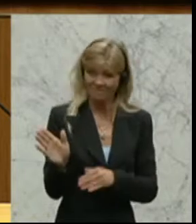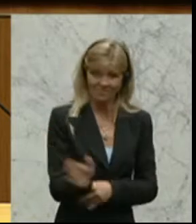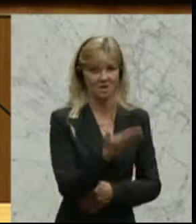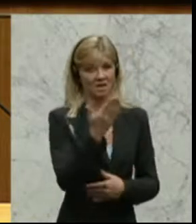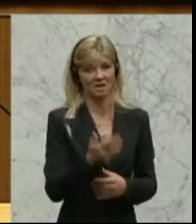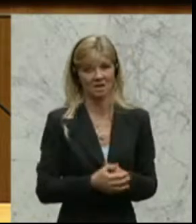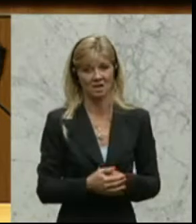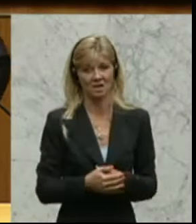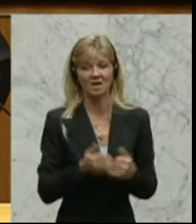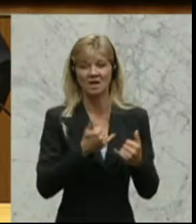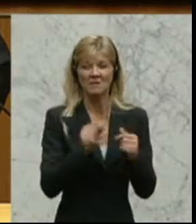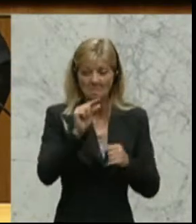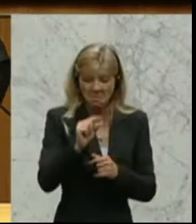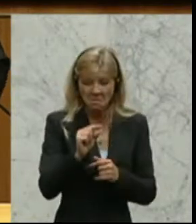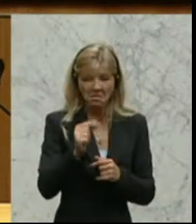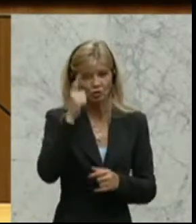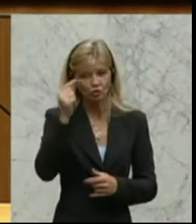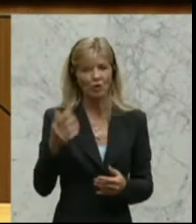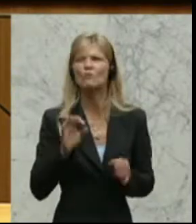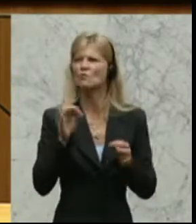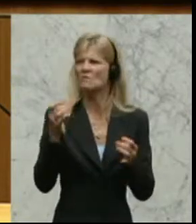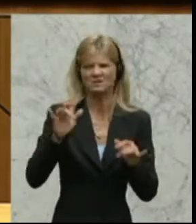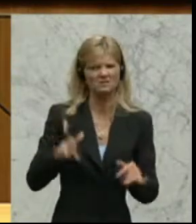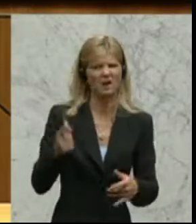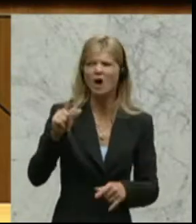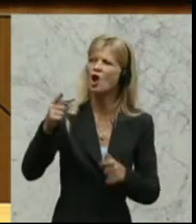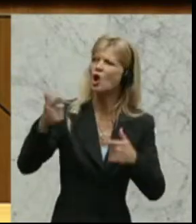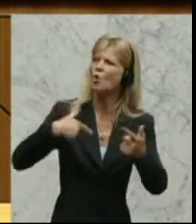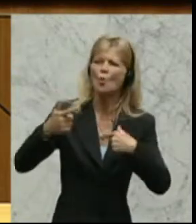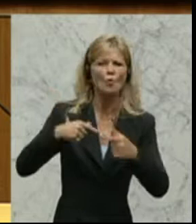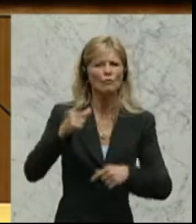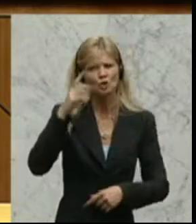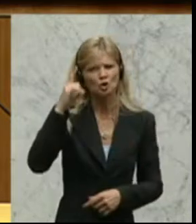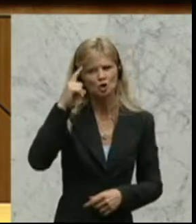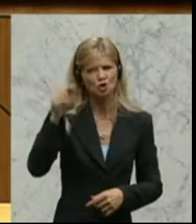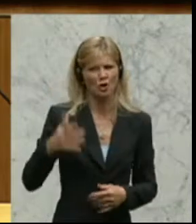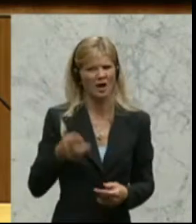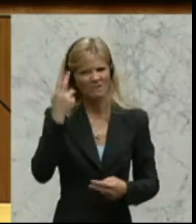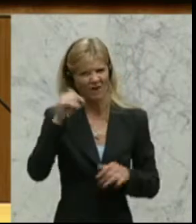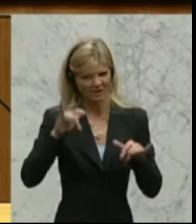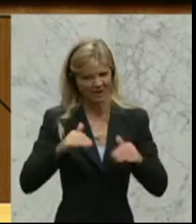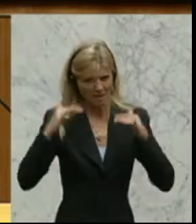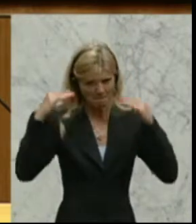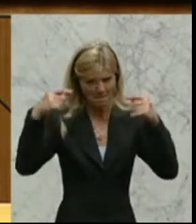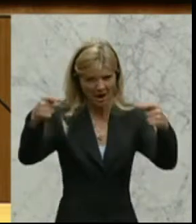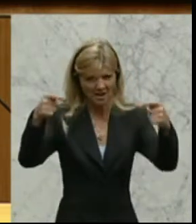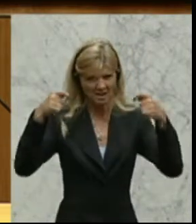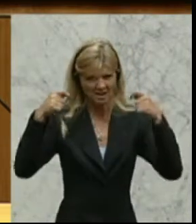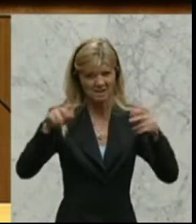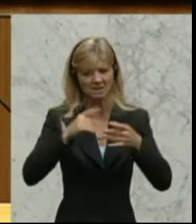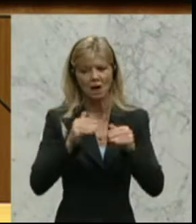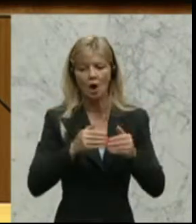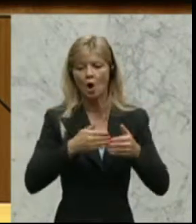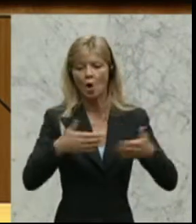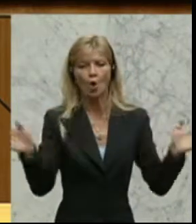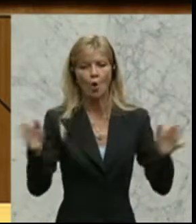Bagatellsteuern. Warum haben wir eine Luftsteuer? Nur weil irgendwelche Markisen und sonstigen Teile auf öffentliche Gehsteige hinausragen, zahlen wir